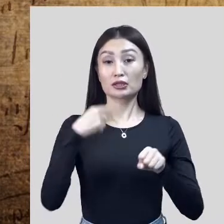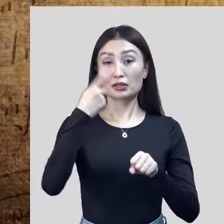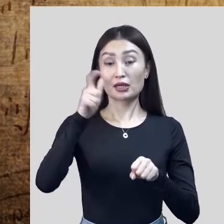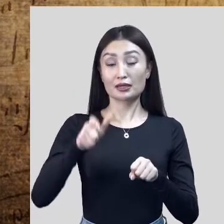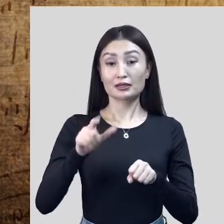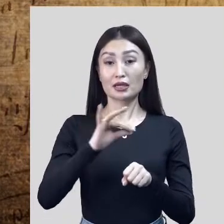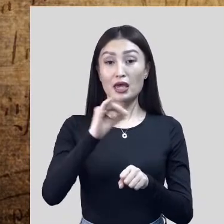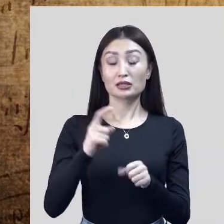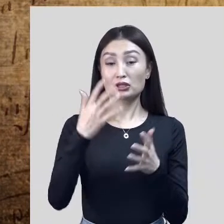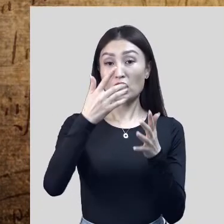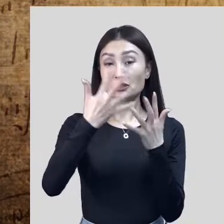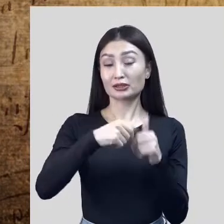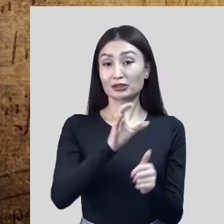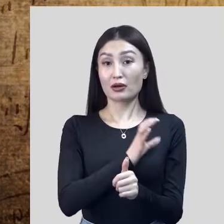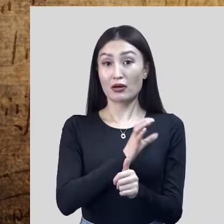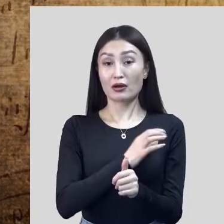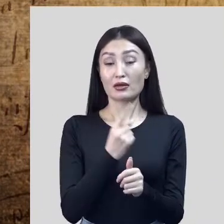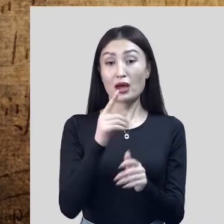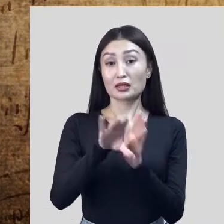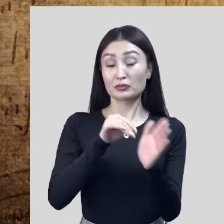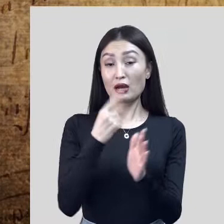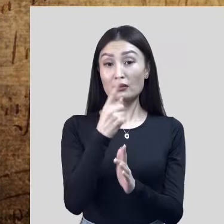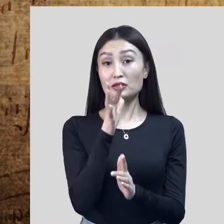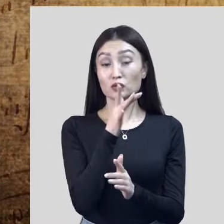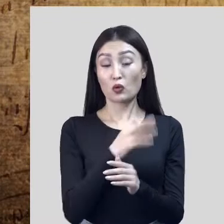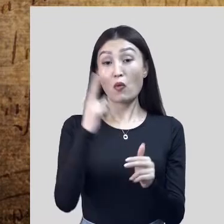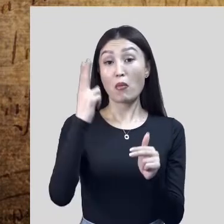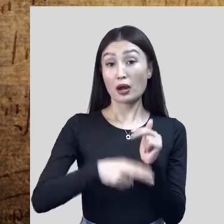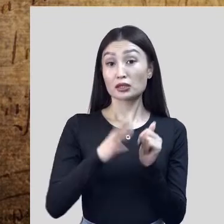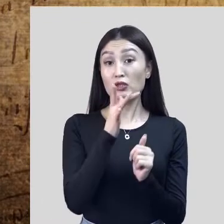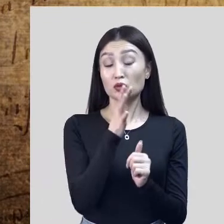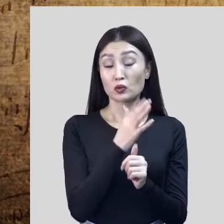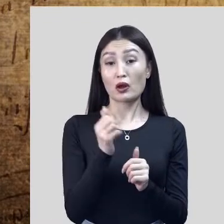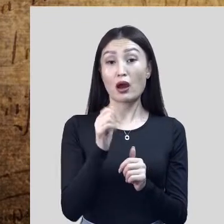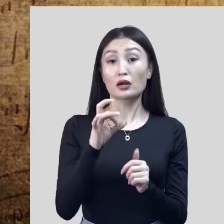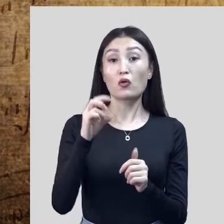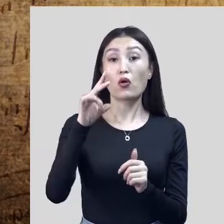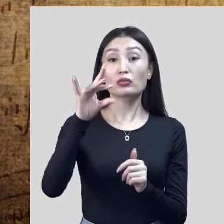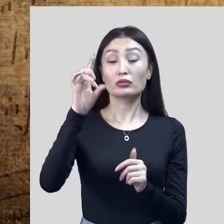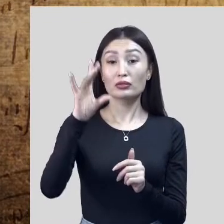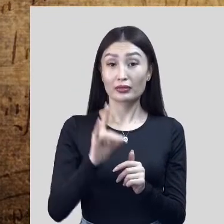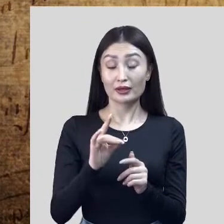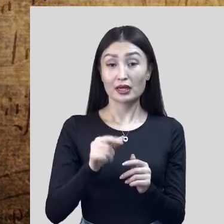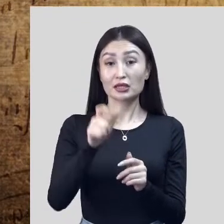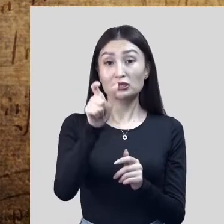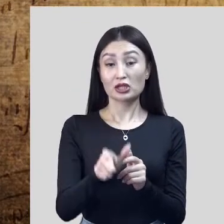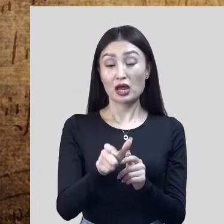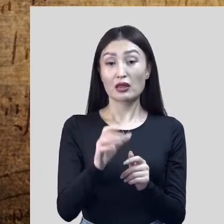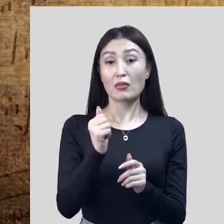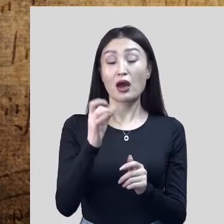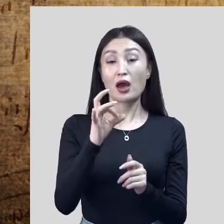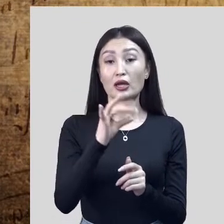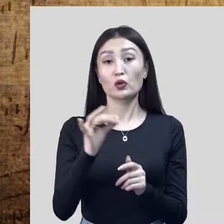числа знати, избираемые сроком на 1 год. По окончании срока полномочий архонты становились членами